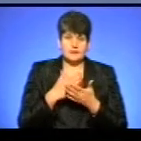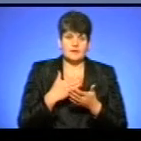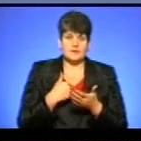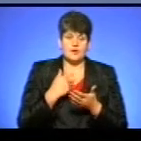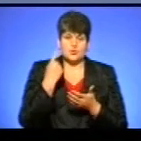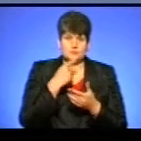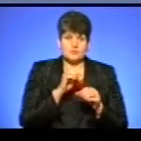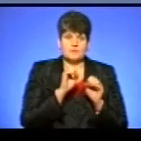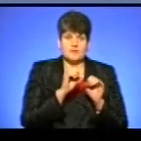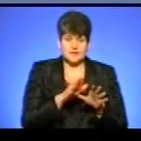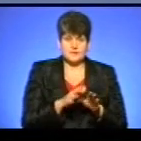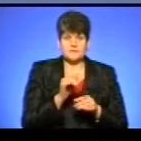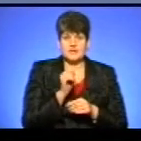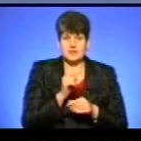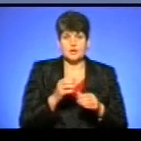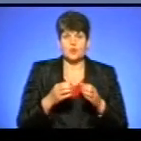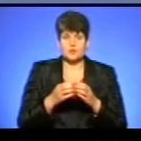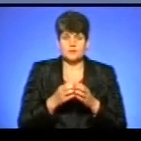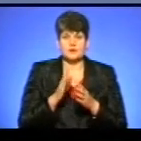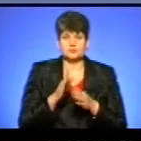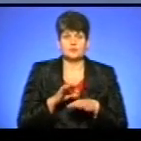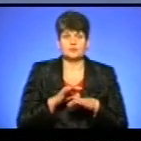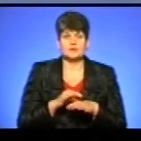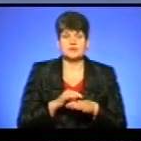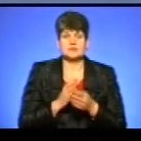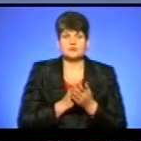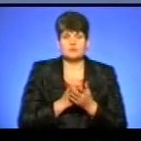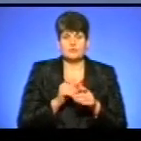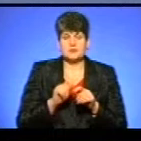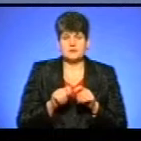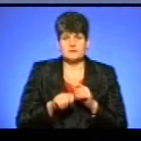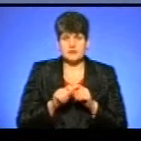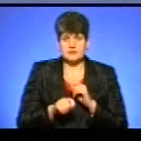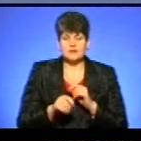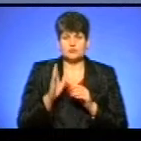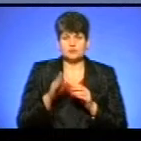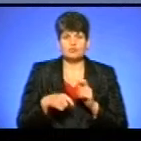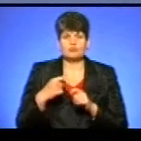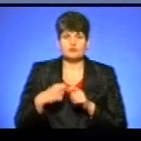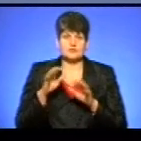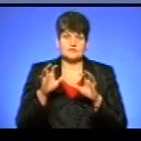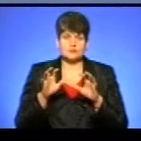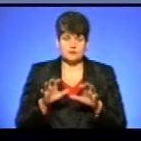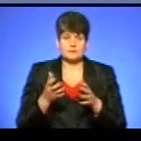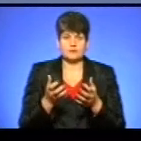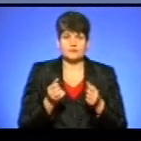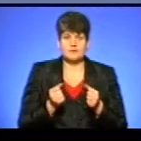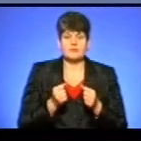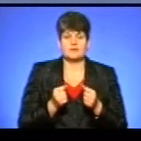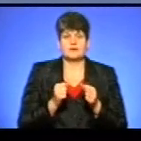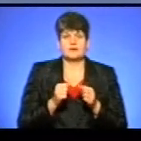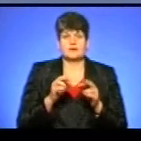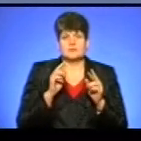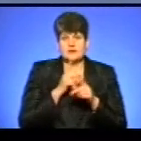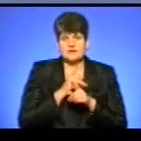передам тій групі, яка буде здійснювати службову перевірку. Якщо будуть якісь певні порушення законодавства, якщо ми отримаємо негативні висновки, які нам